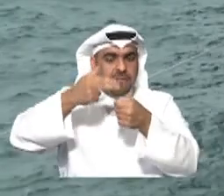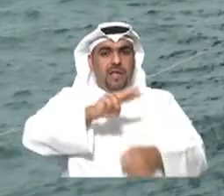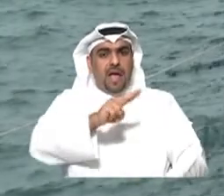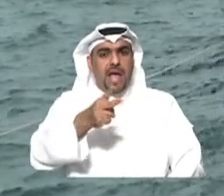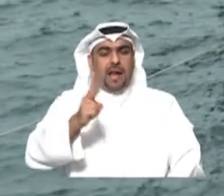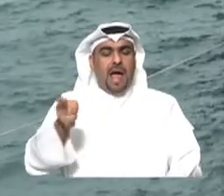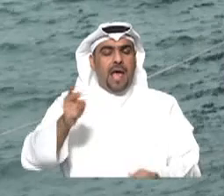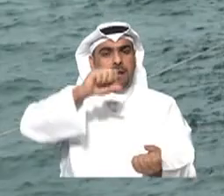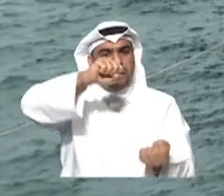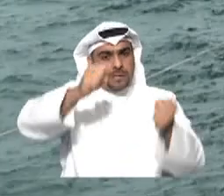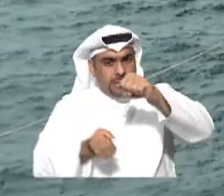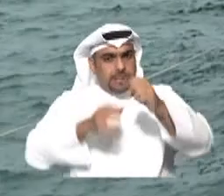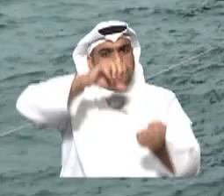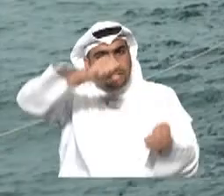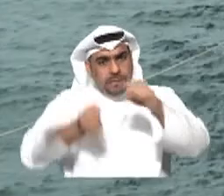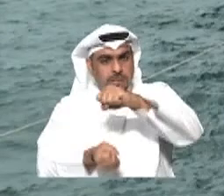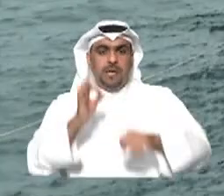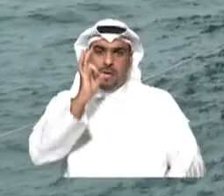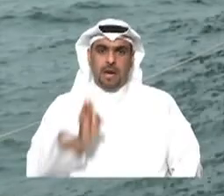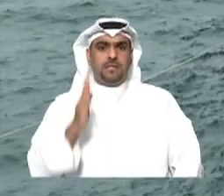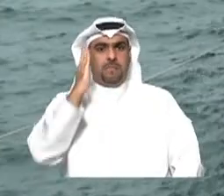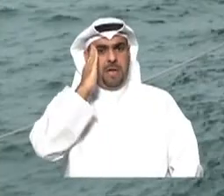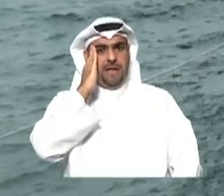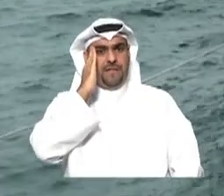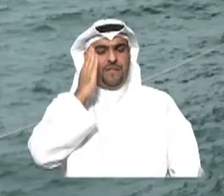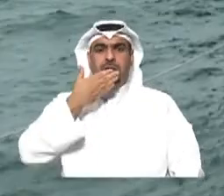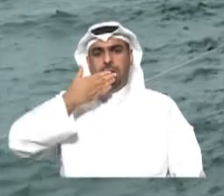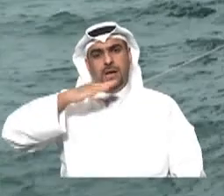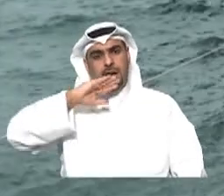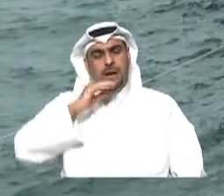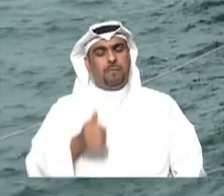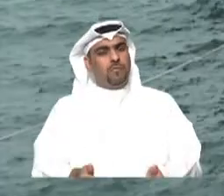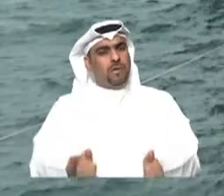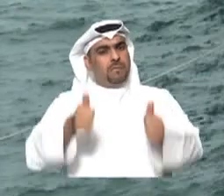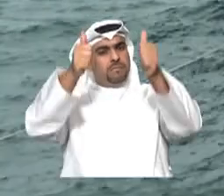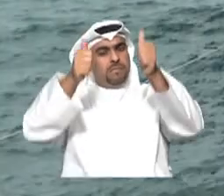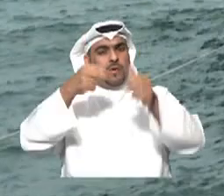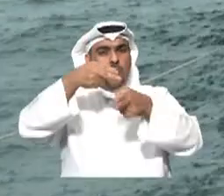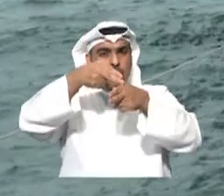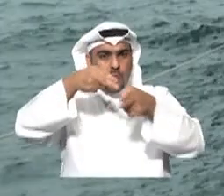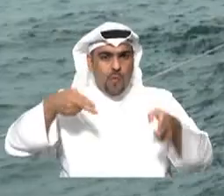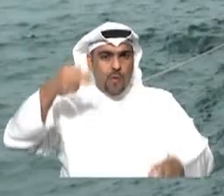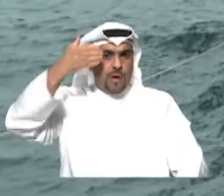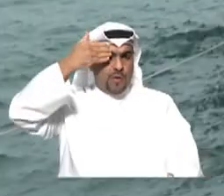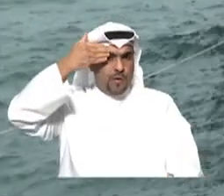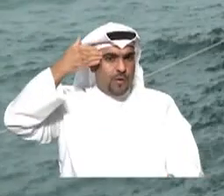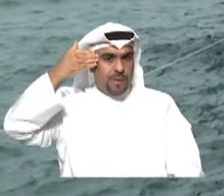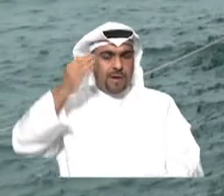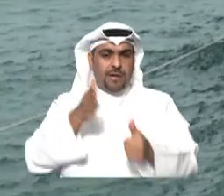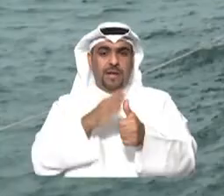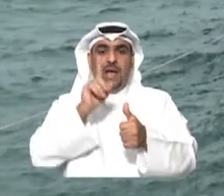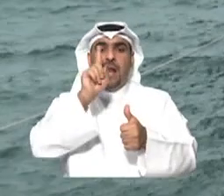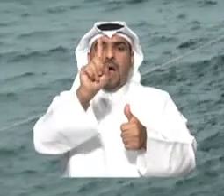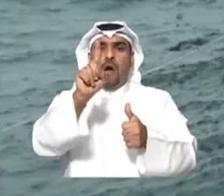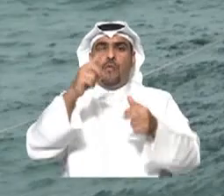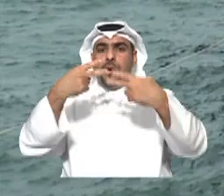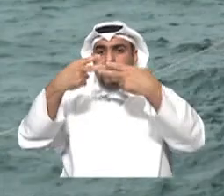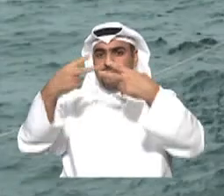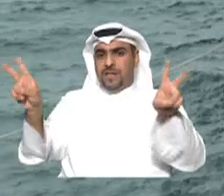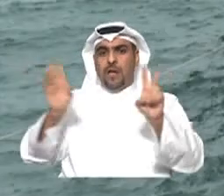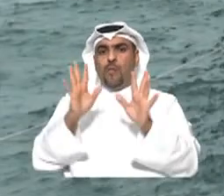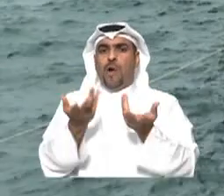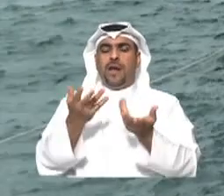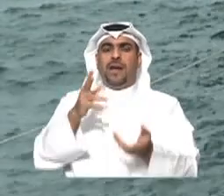المرافق، ولله الحمد نجحنا بجدارة في تشغيل أول مصفات اللي هي مصفات الزور في سعة